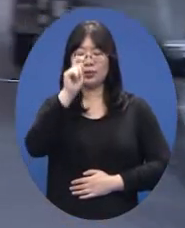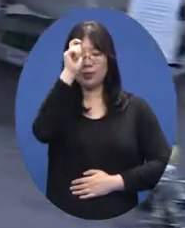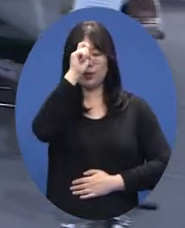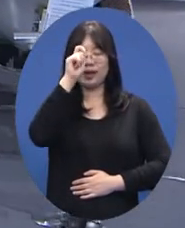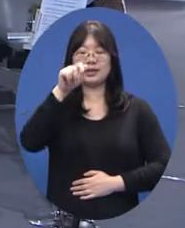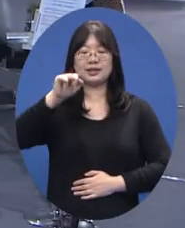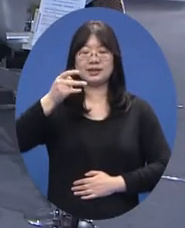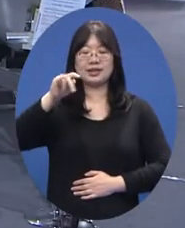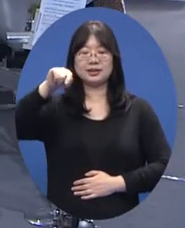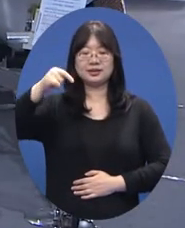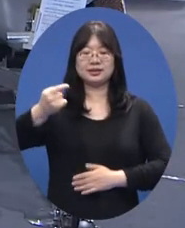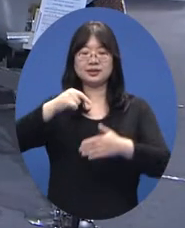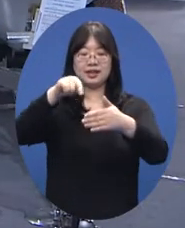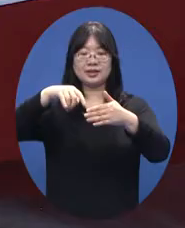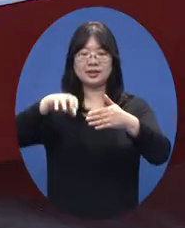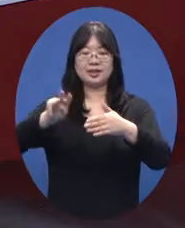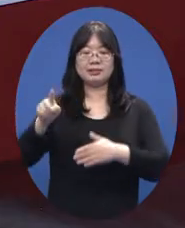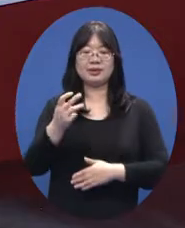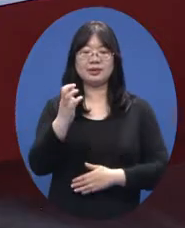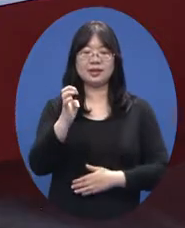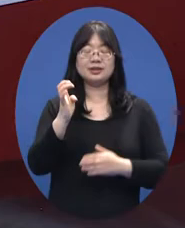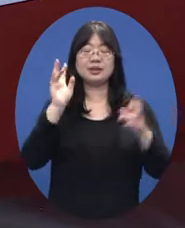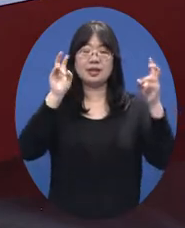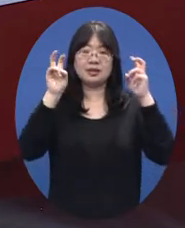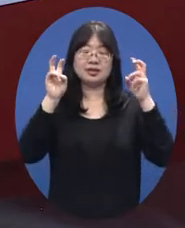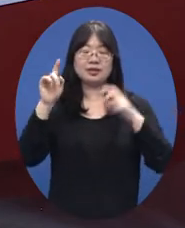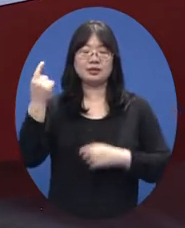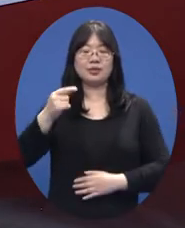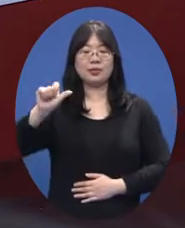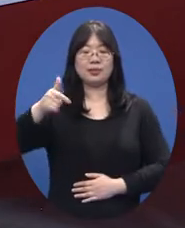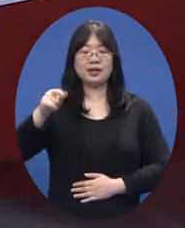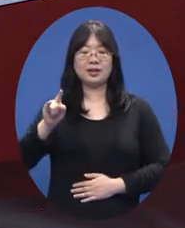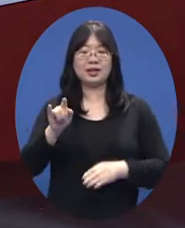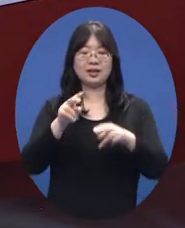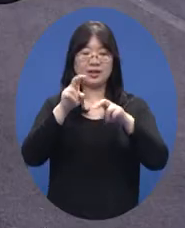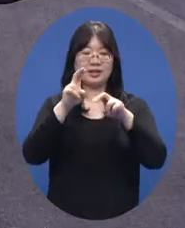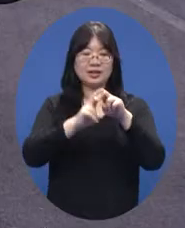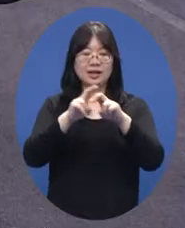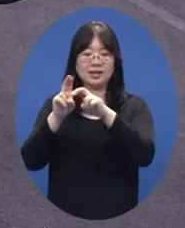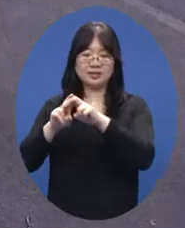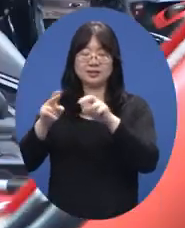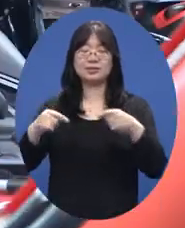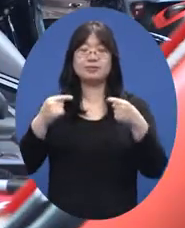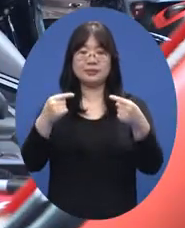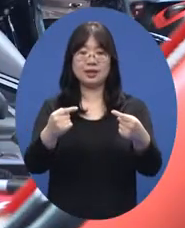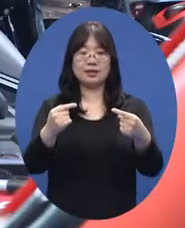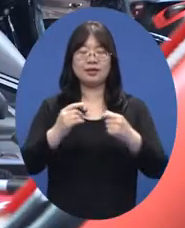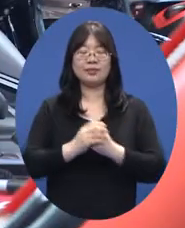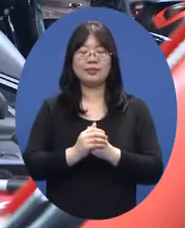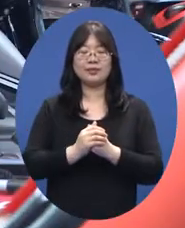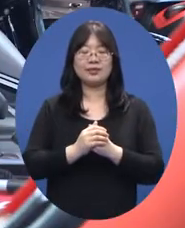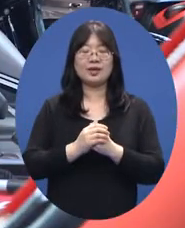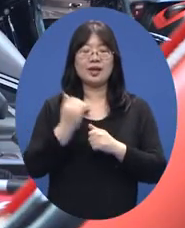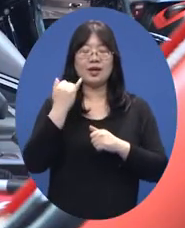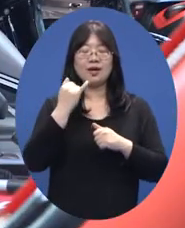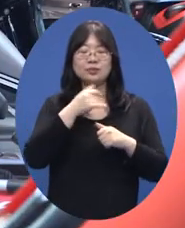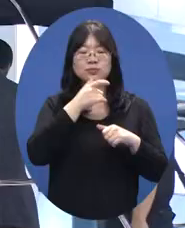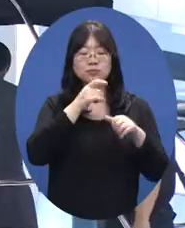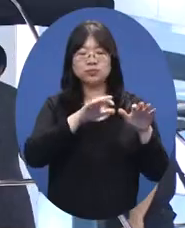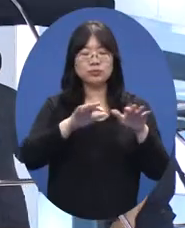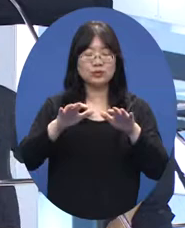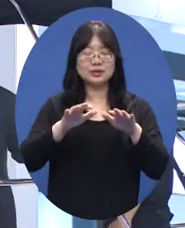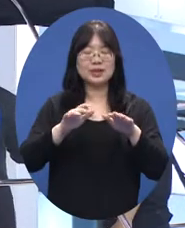킨텍스에서는 해양레저 업체 240여 개사가 1,500여 부스 규모로 참가. 수상 스포츠와 해양 부품, 해양